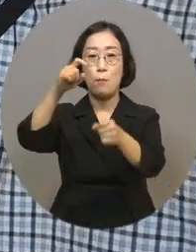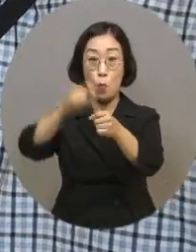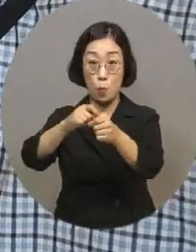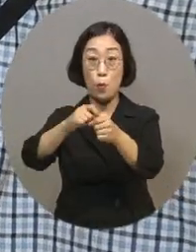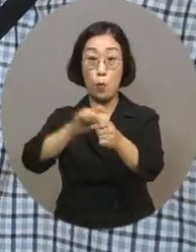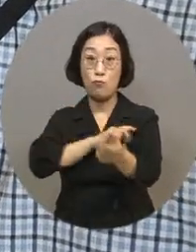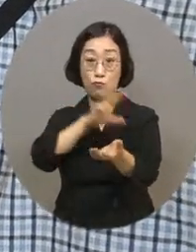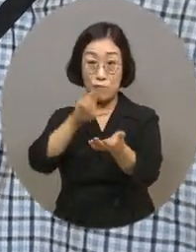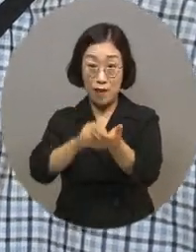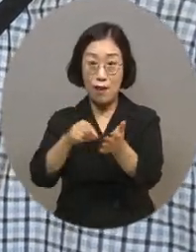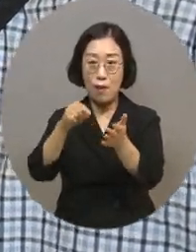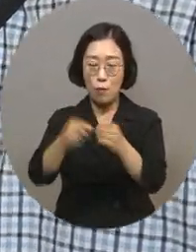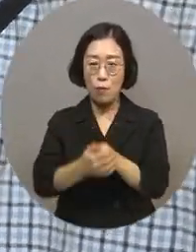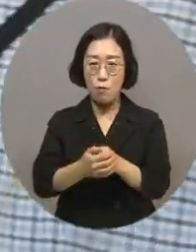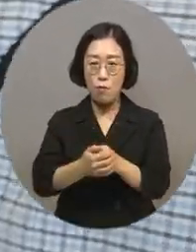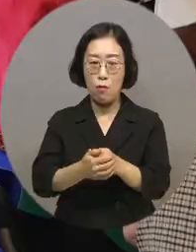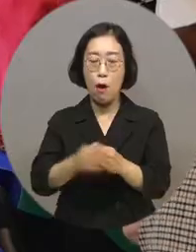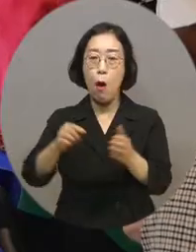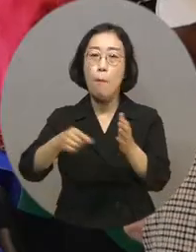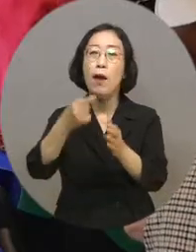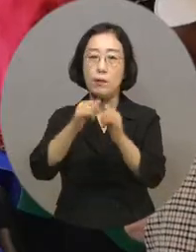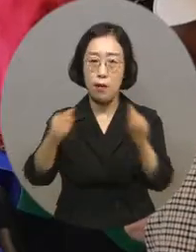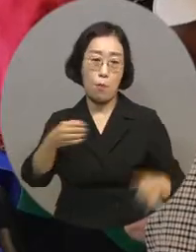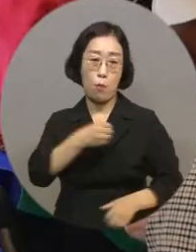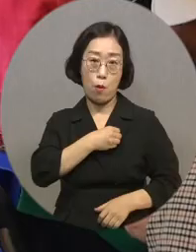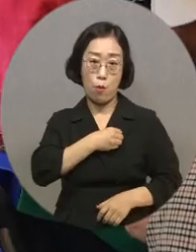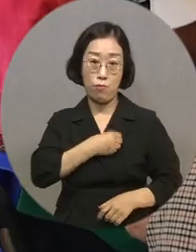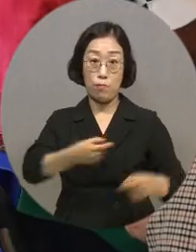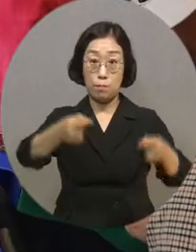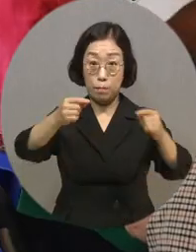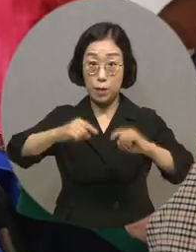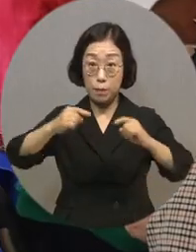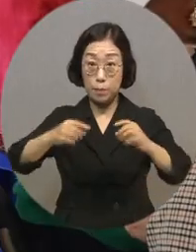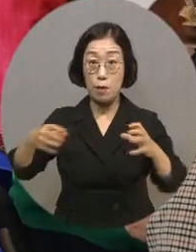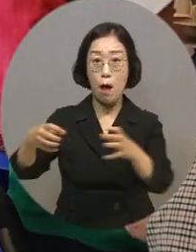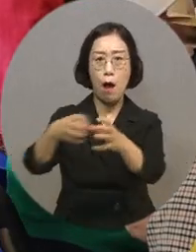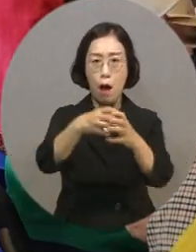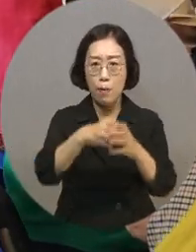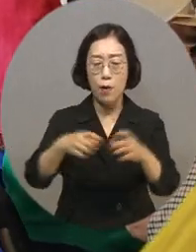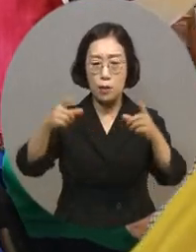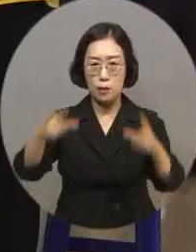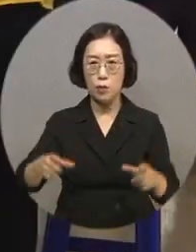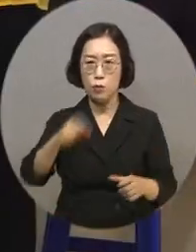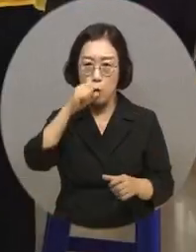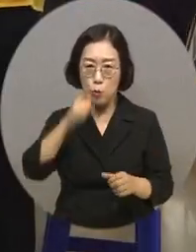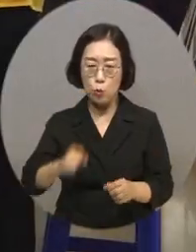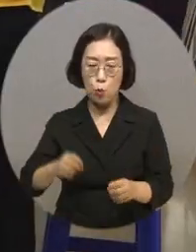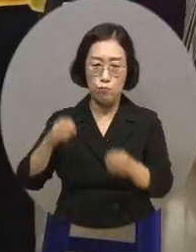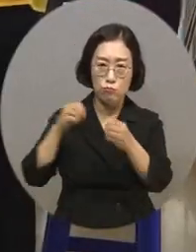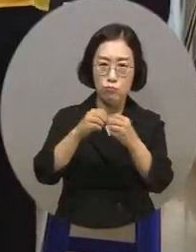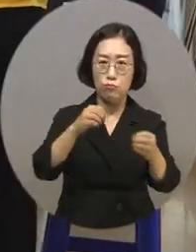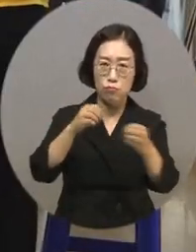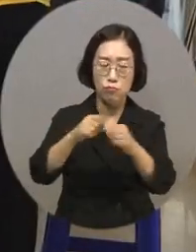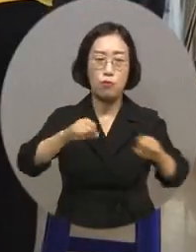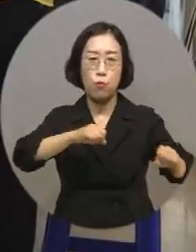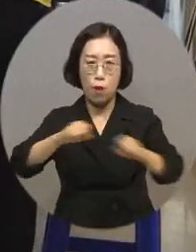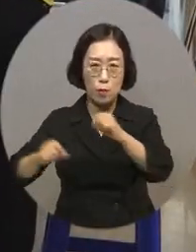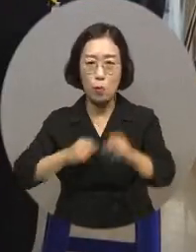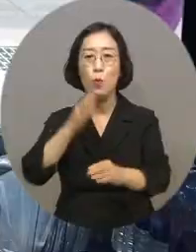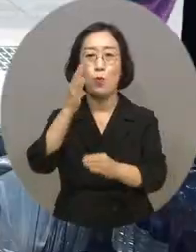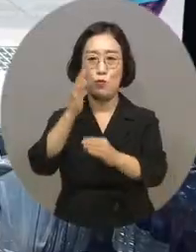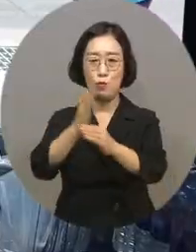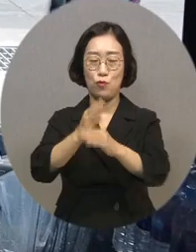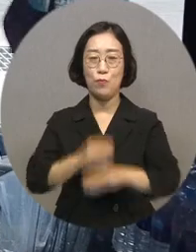이후 100여 명의 회원과 함께 지역사회에 긍정적인 영향을 미치기 위한 다양한 활동을 해오고